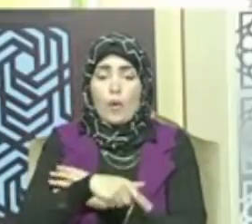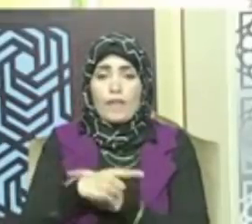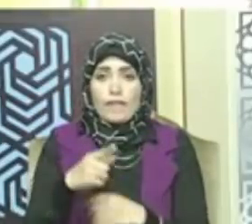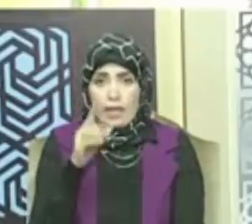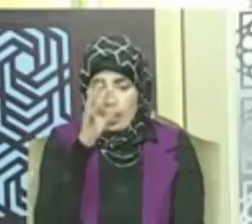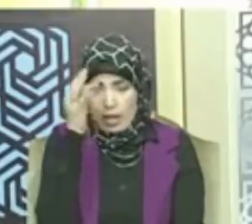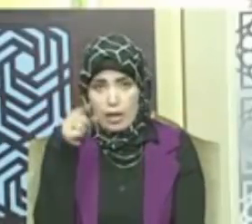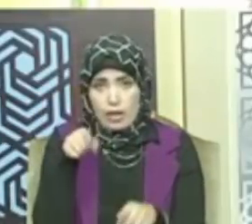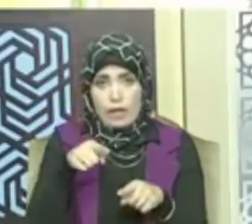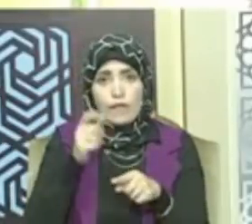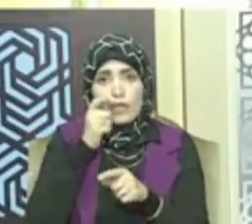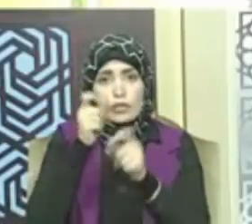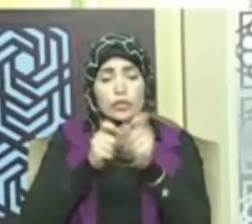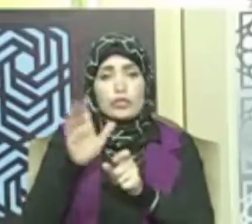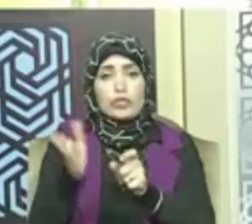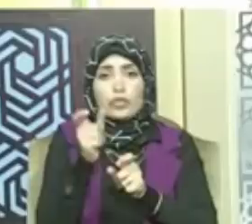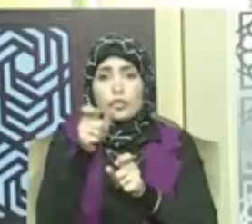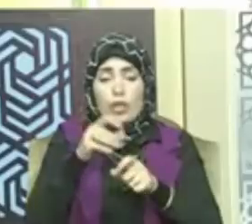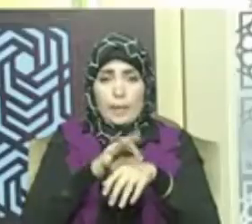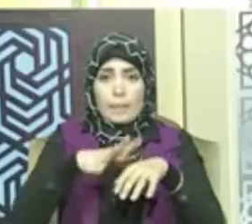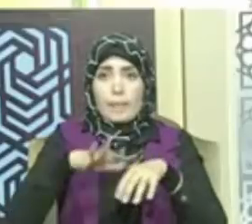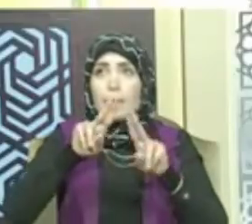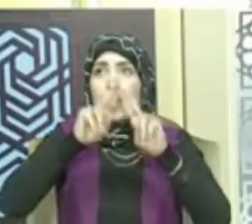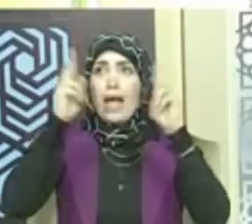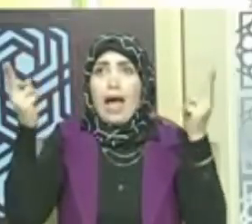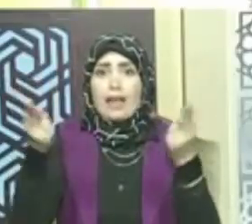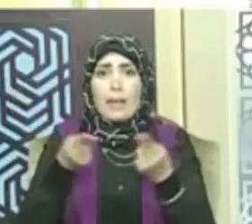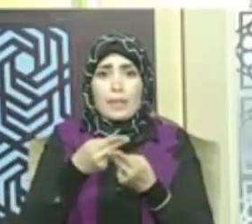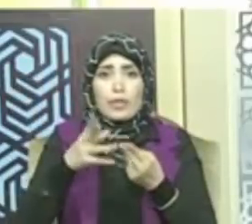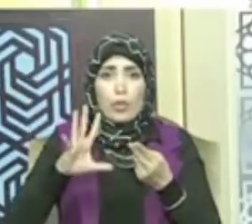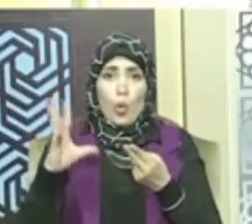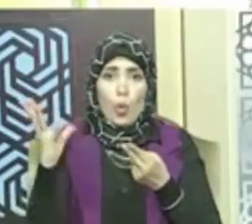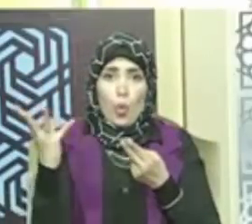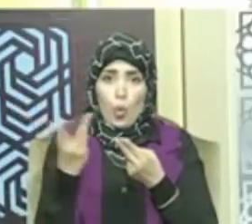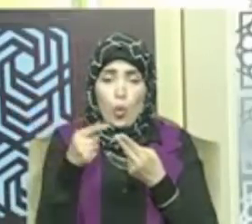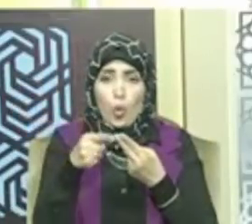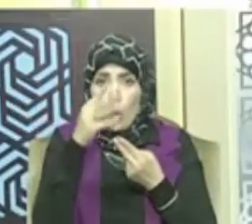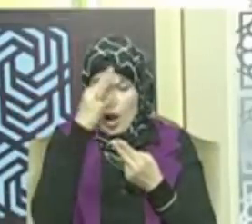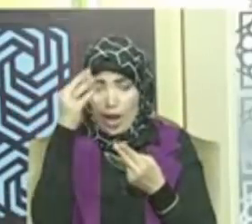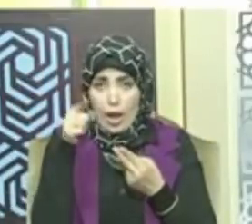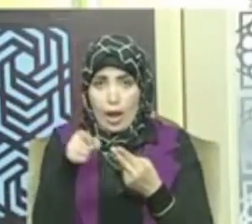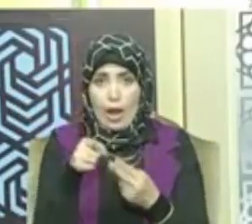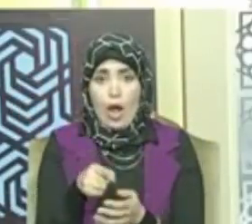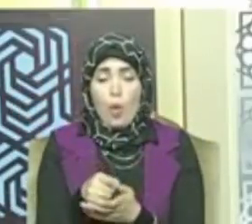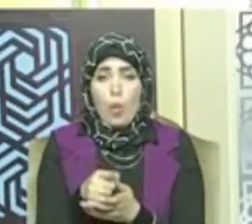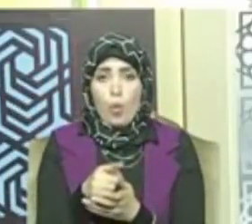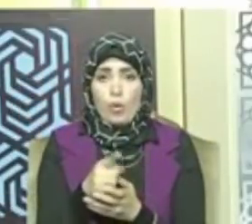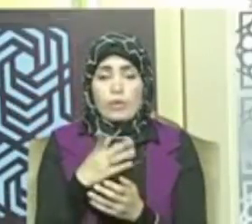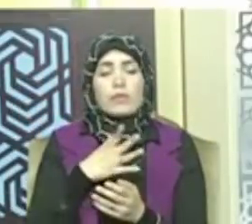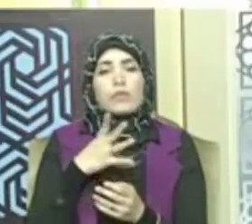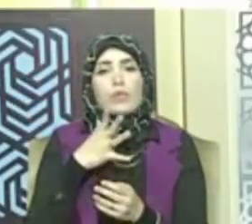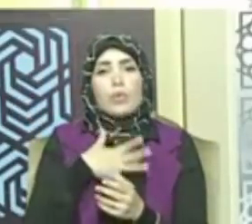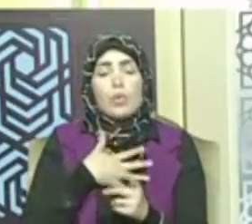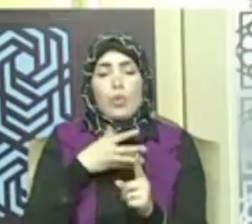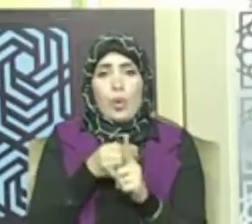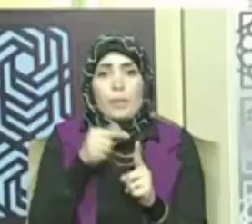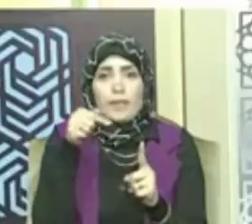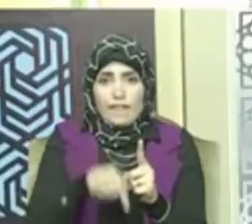وبيني وبين العالمين يا باب، إذا صح منك الود فالكل